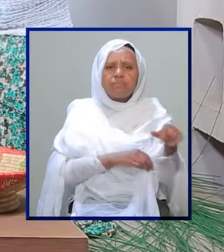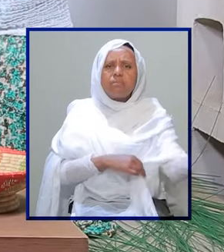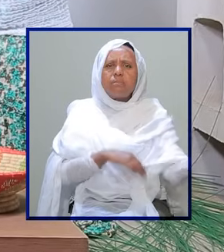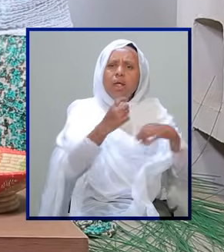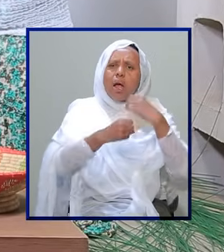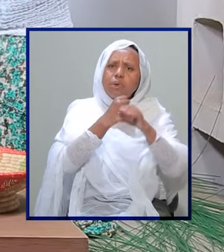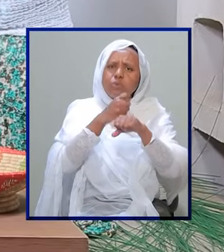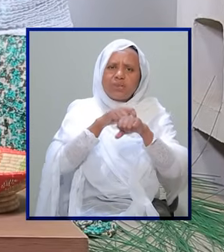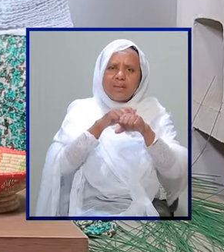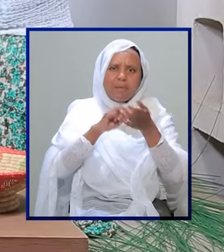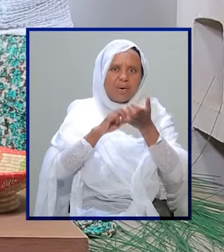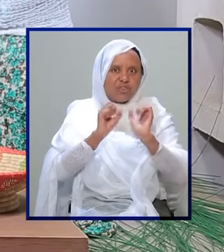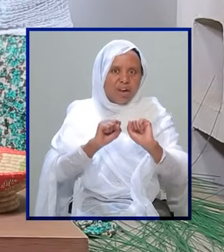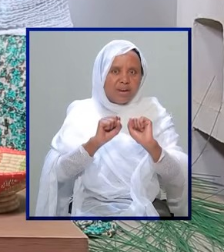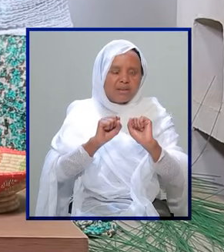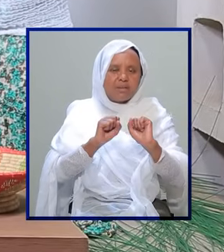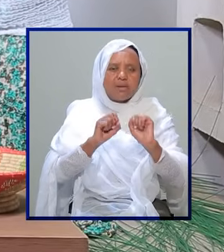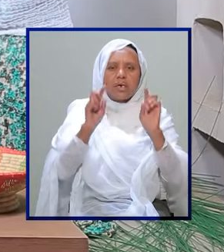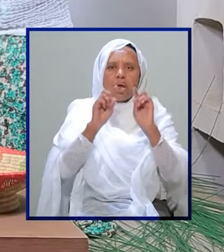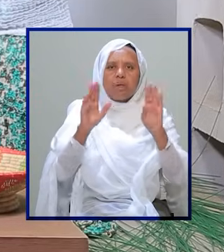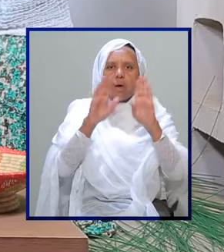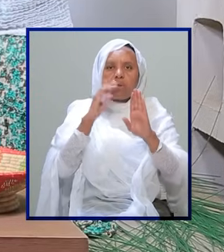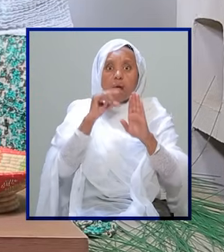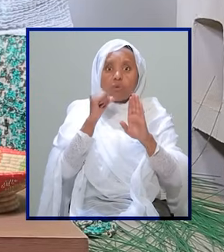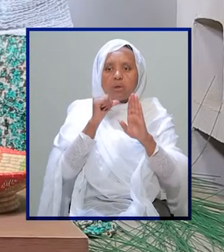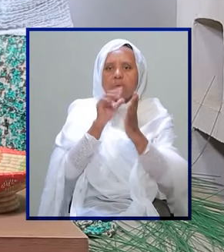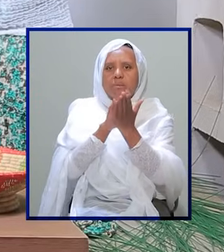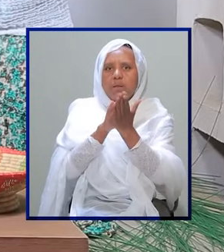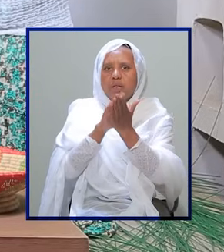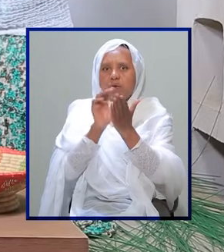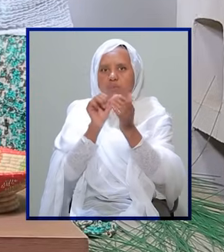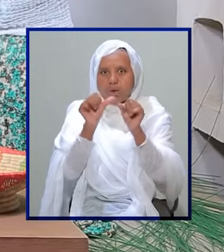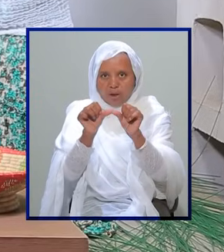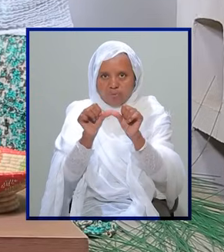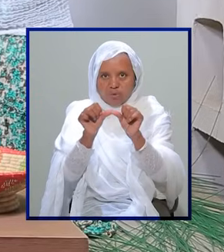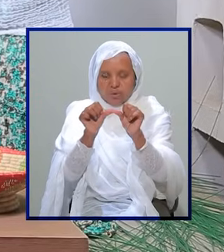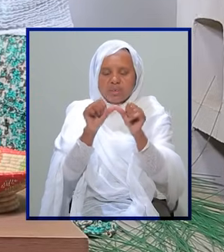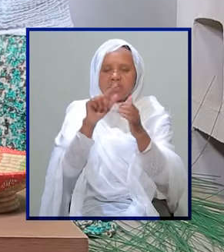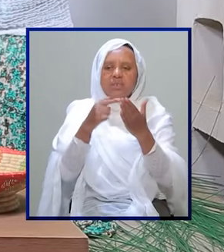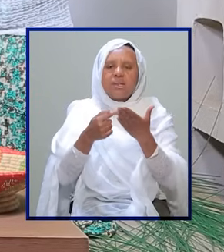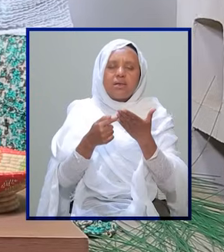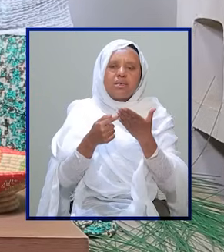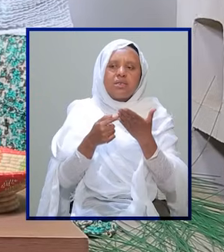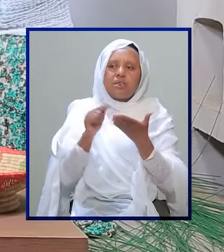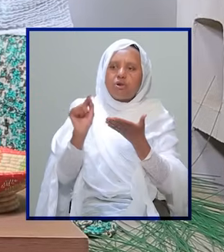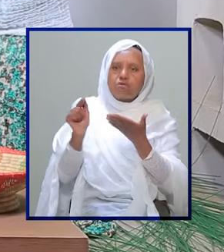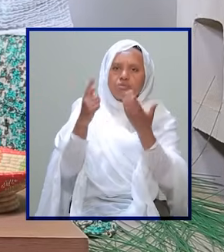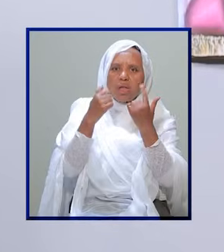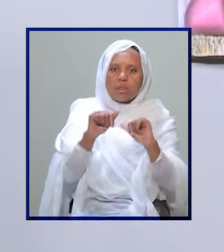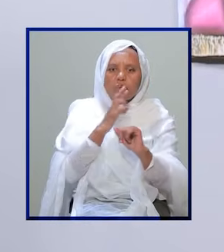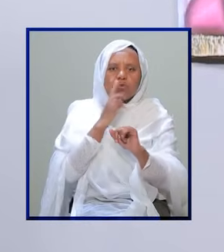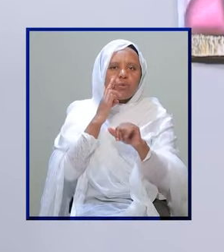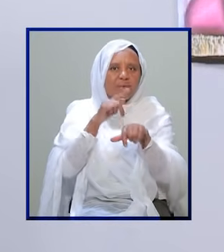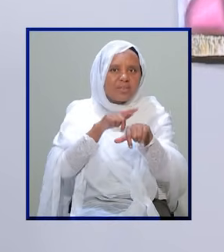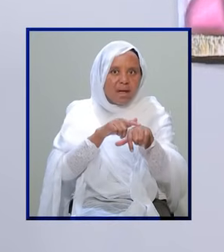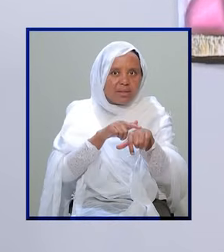የአመቱን ጊዜ ማለት እንችላለን ቅዳሜና እሁድ ካልሆነ በስተቀር ልጆች ትምህርት ቤት ነው የሚያሳልፉት። ስለዚህ እነሱ መጥተው